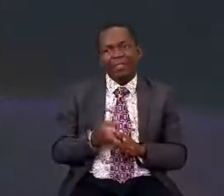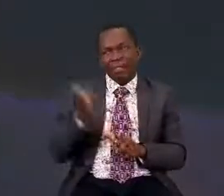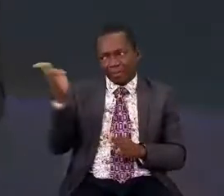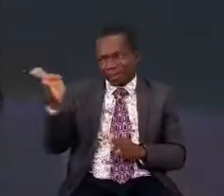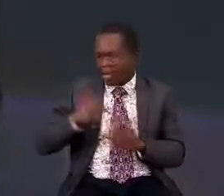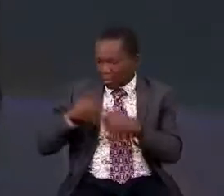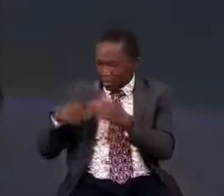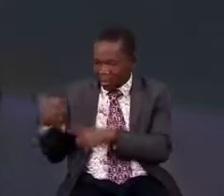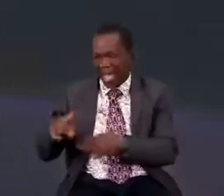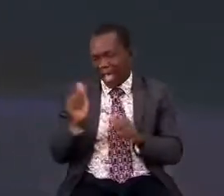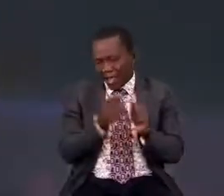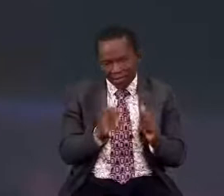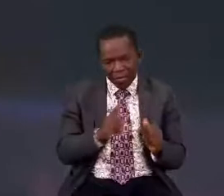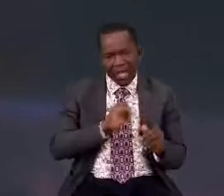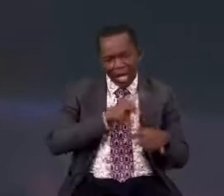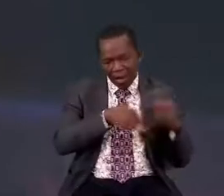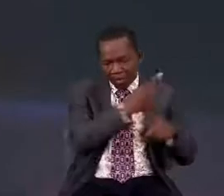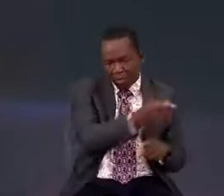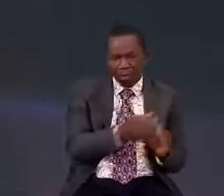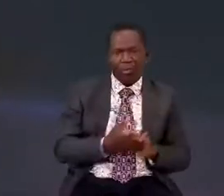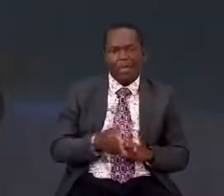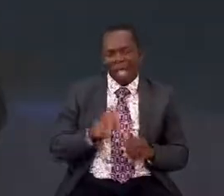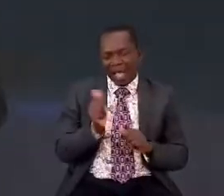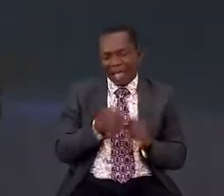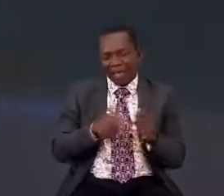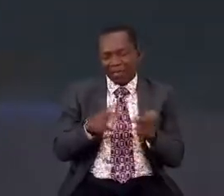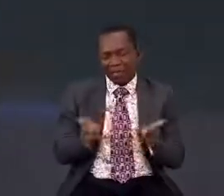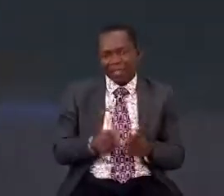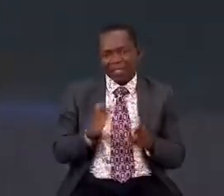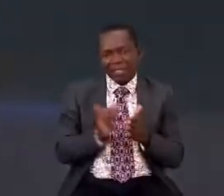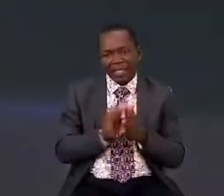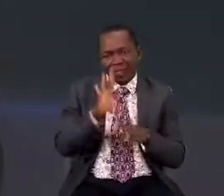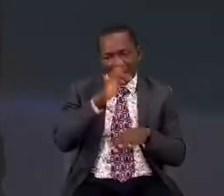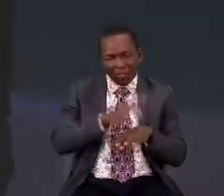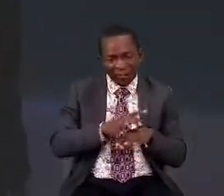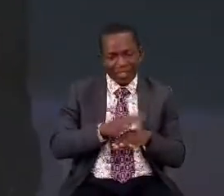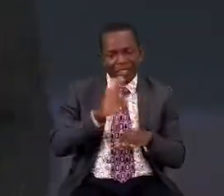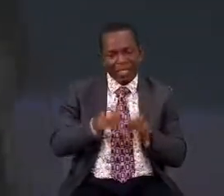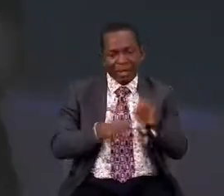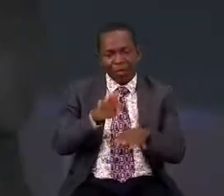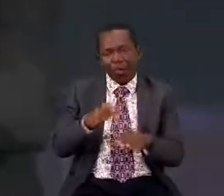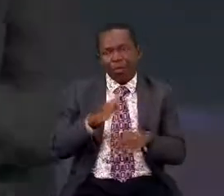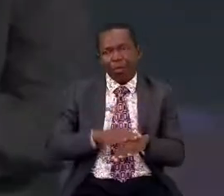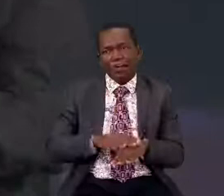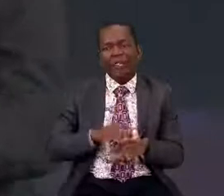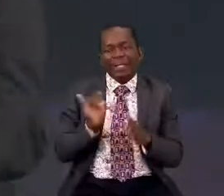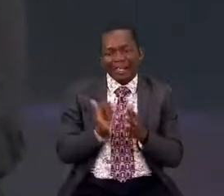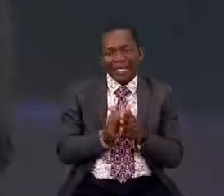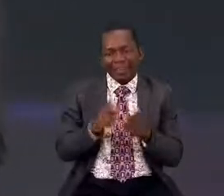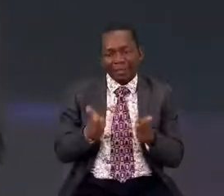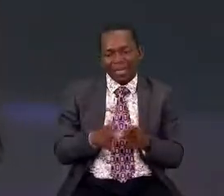la plante de votre pied, je vous le donne comme je l'ai dit à